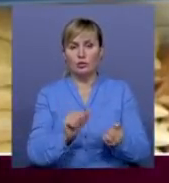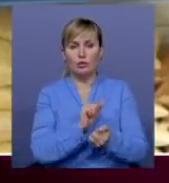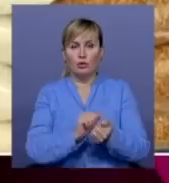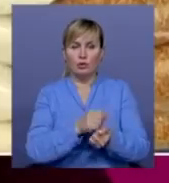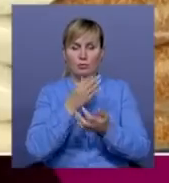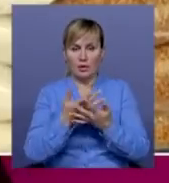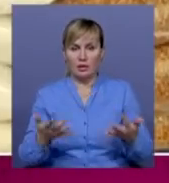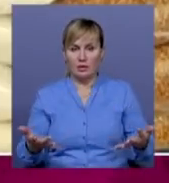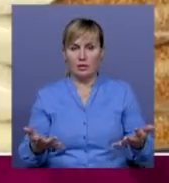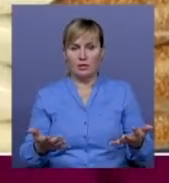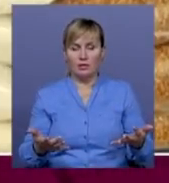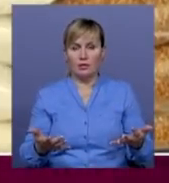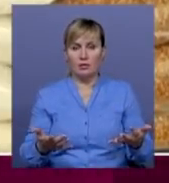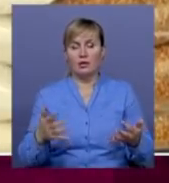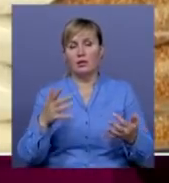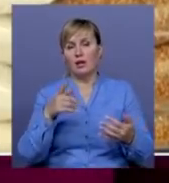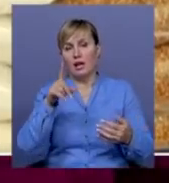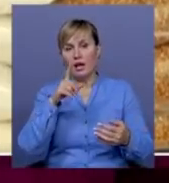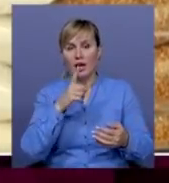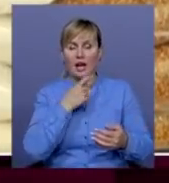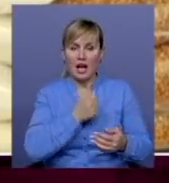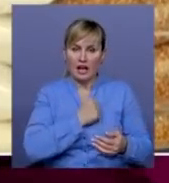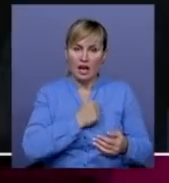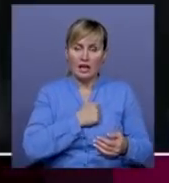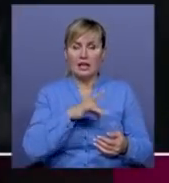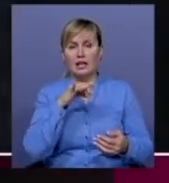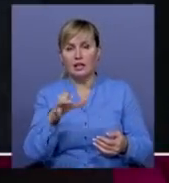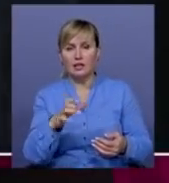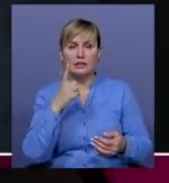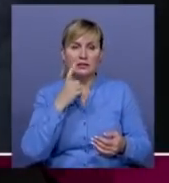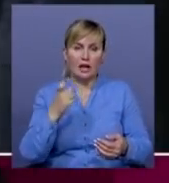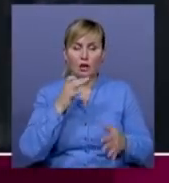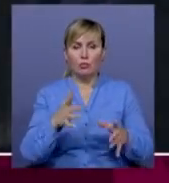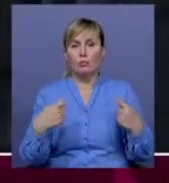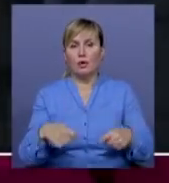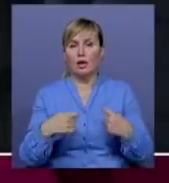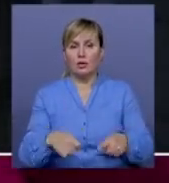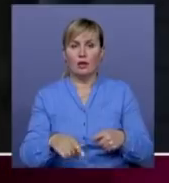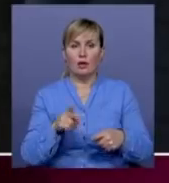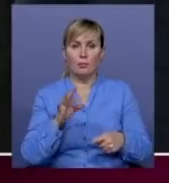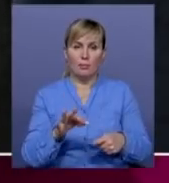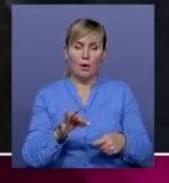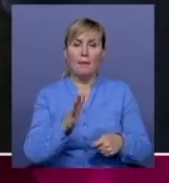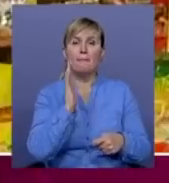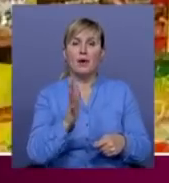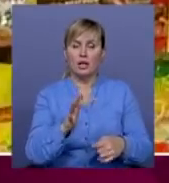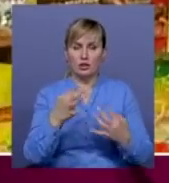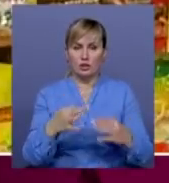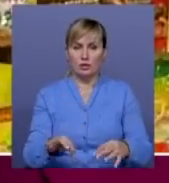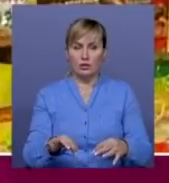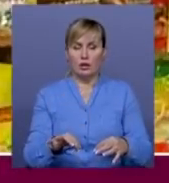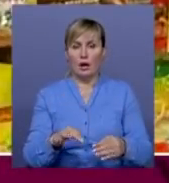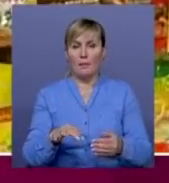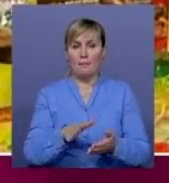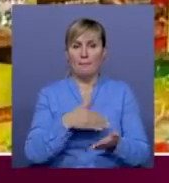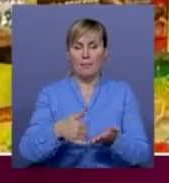продуктов питания. К примеру, гречку, рис, сахар, муку в супермаркетах будут продавать только по 5 килограмм. Подсолнечное